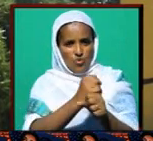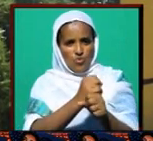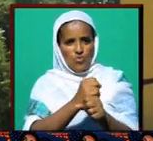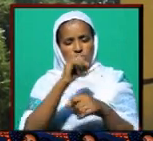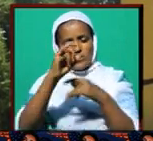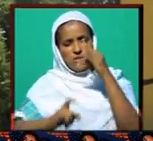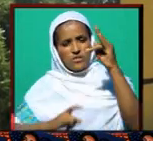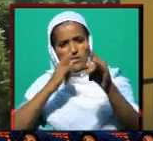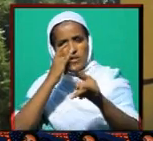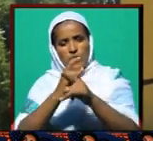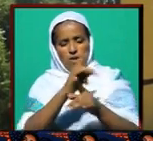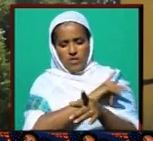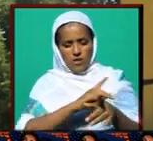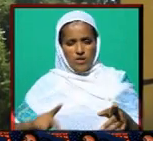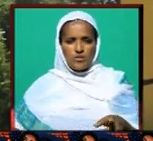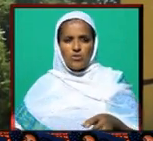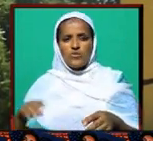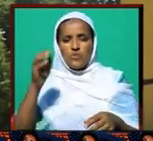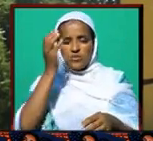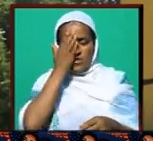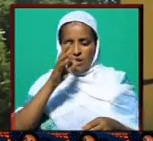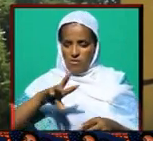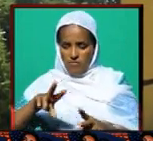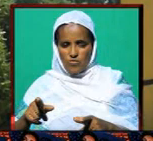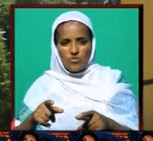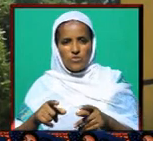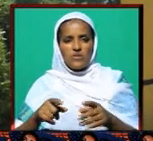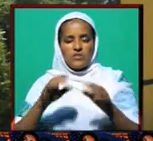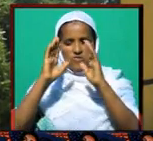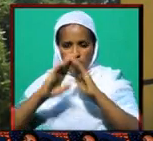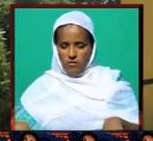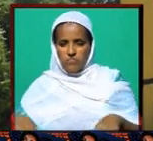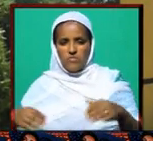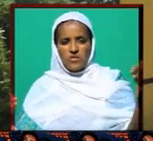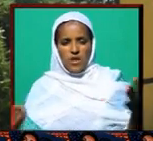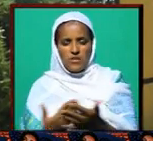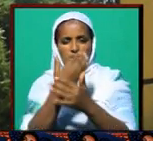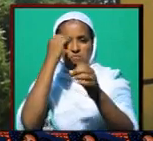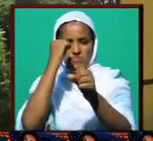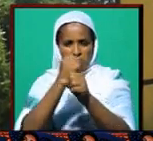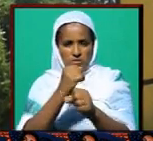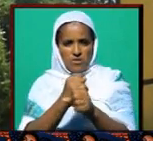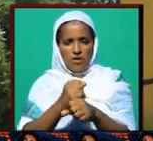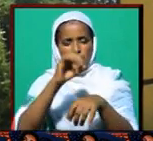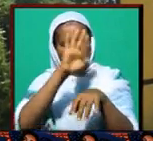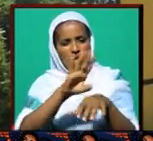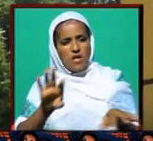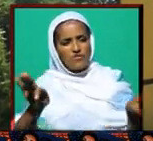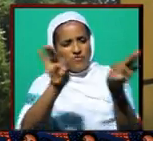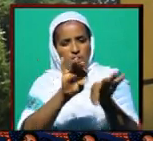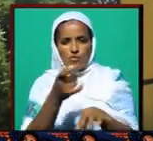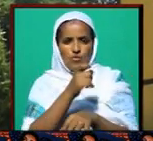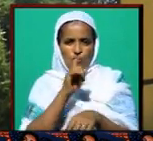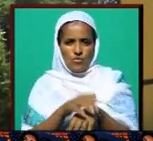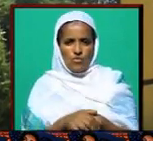ያ የሰሎሞን ቤተ መቅደስ እንግዲህ ተሰርቶ ዘመናት ነገስታቱ ያው እስራኤልን ሲዘርፉ ሲፈርስም ሲታደስም በነ